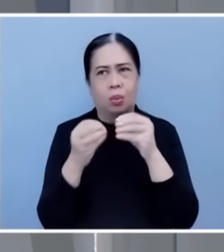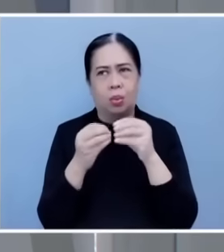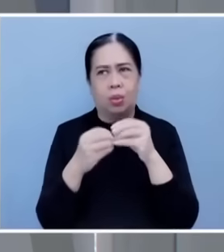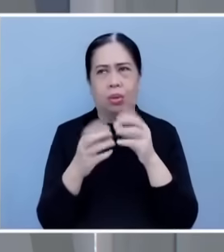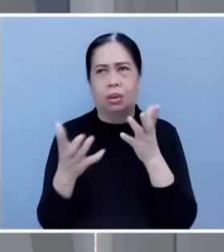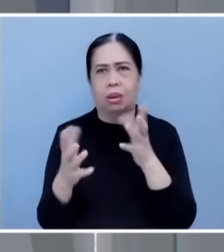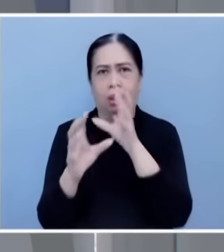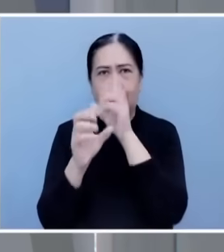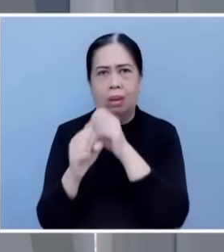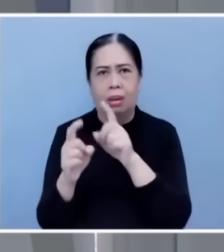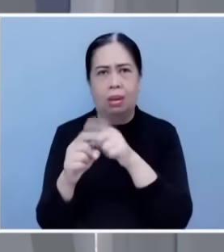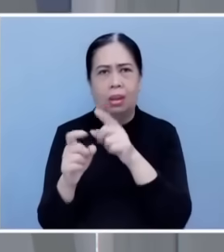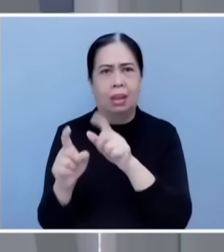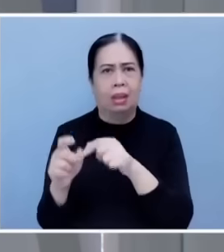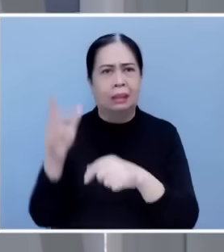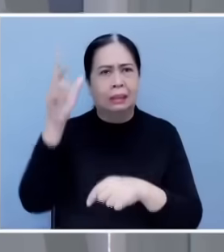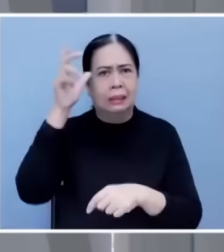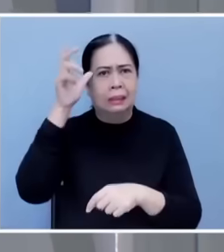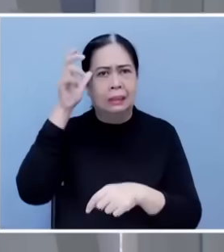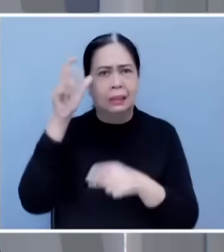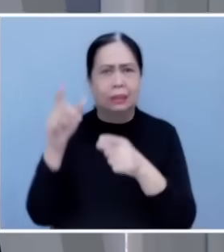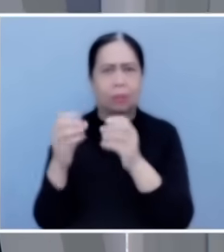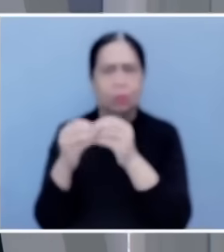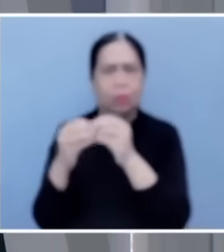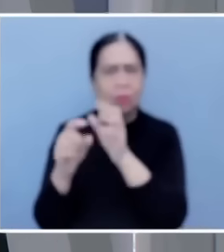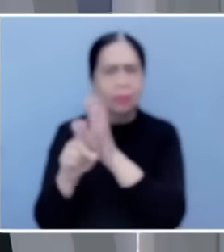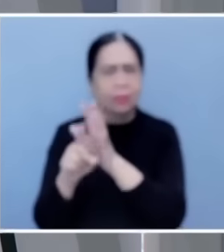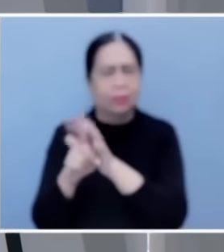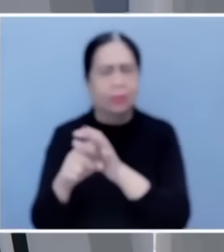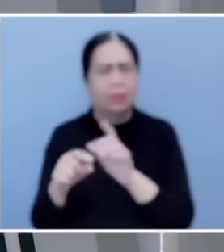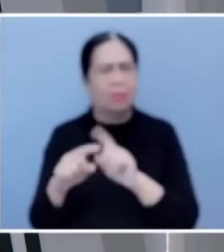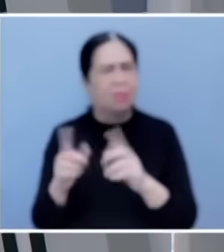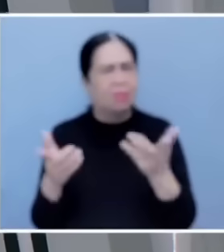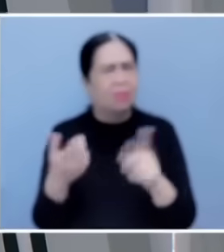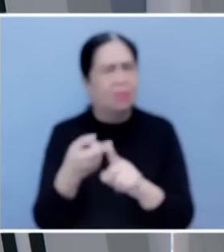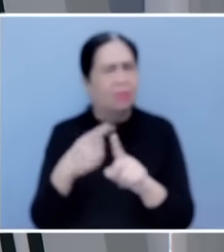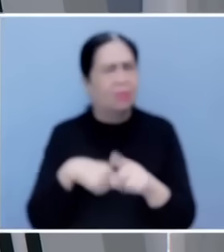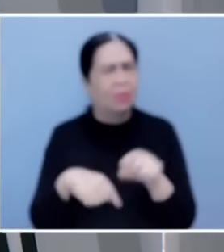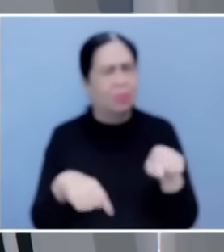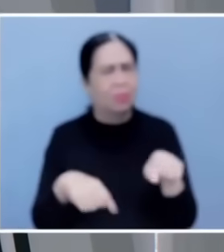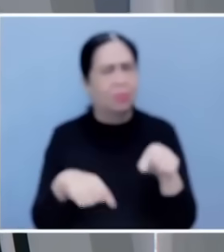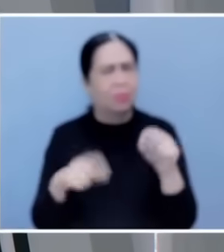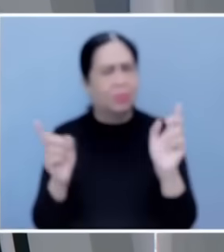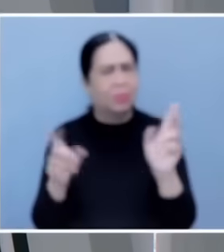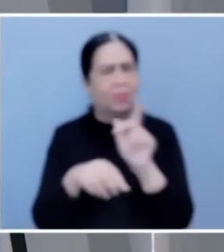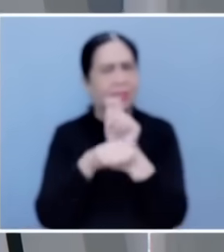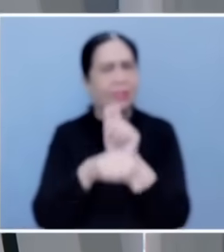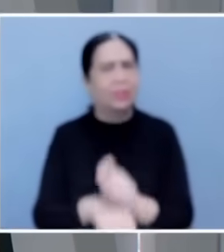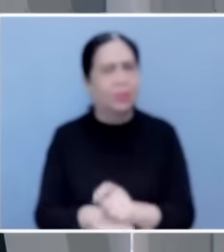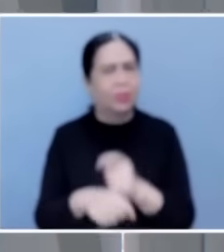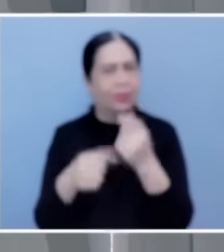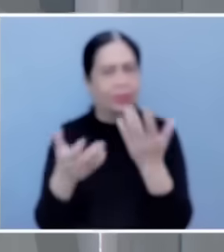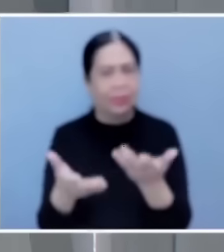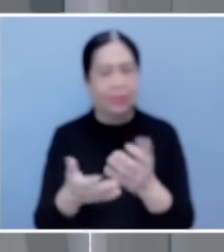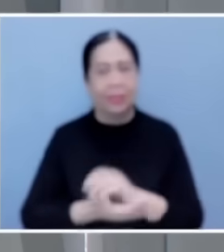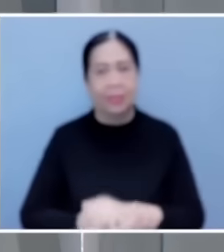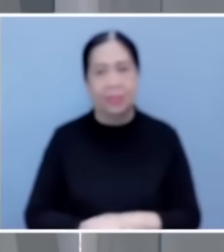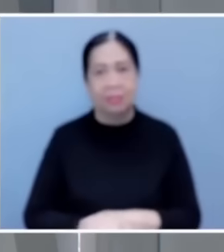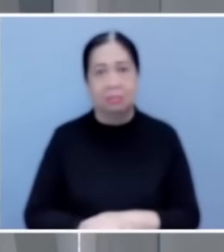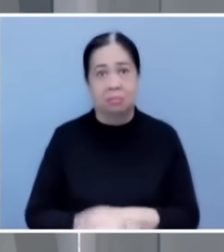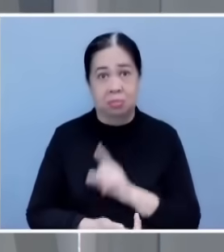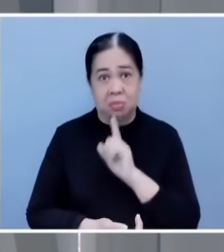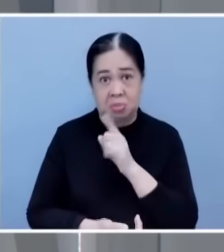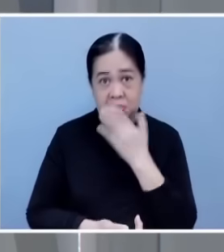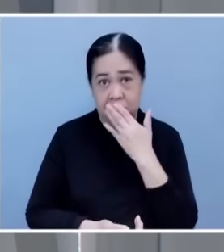sa kampon ng kadiliman. Pero saan ba nagmula ang tradisyong ito at masama nga ba